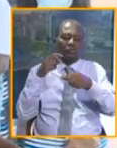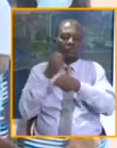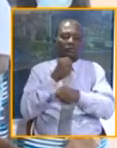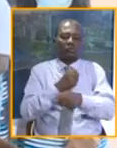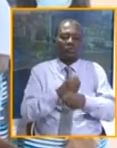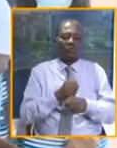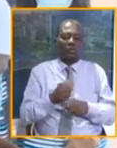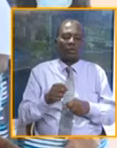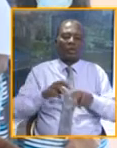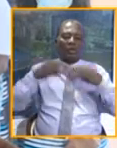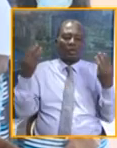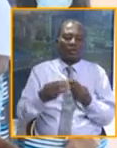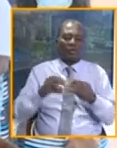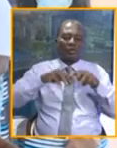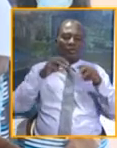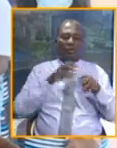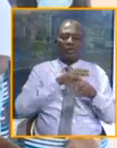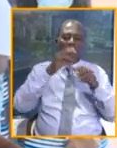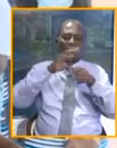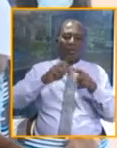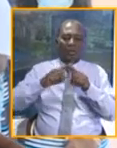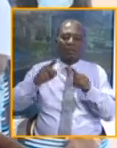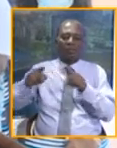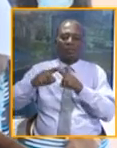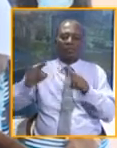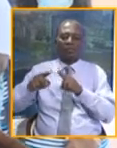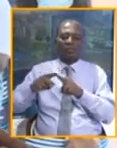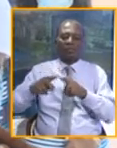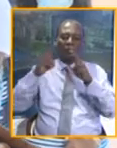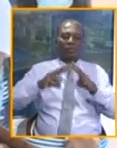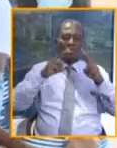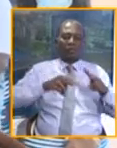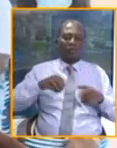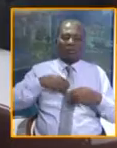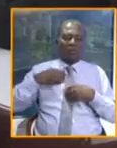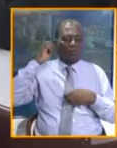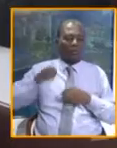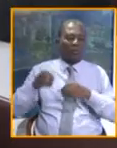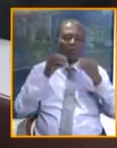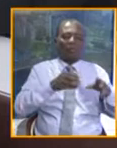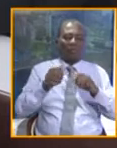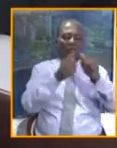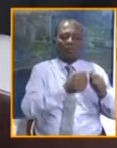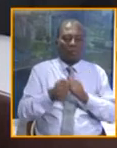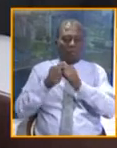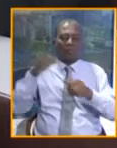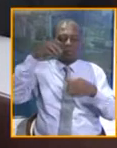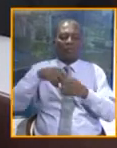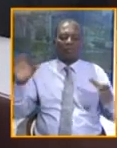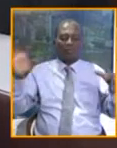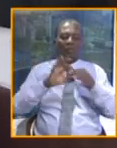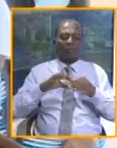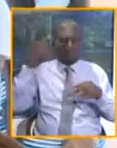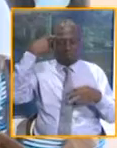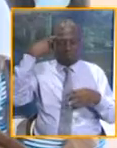Les différentes mutuelles des différents villages ont été mises ensemble au sein d'une fédération, la FEMU Debo, à l'effet